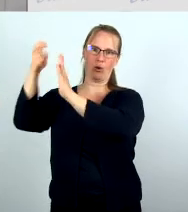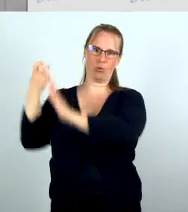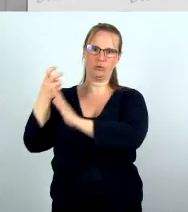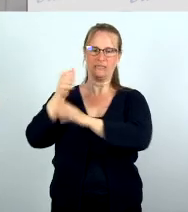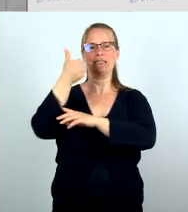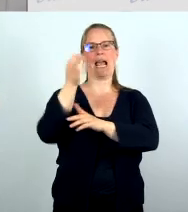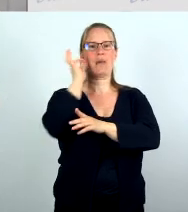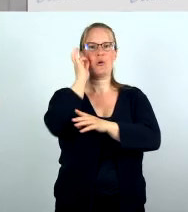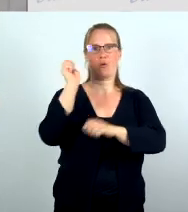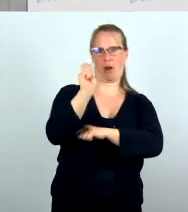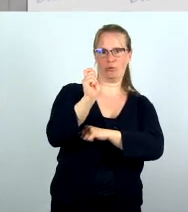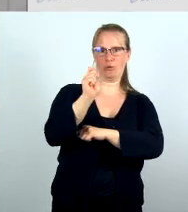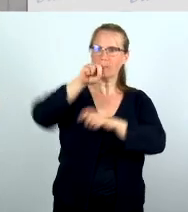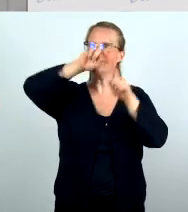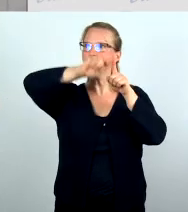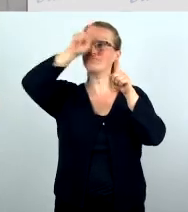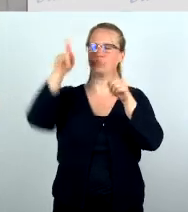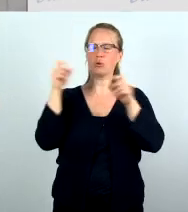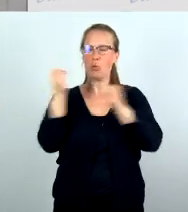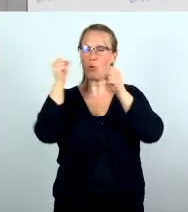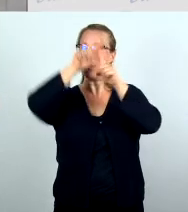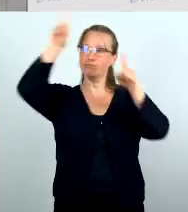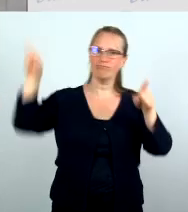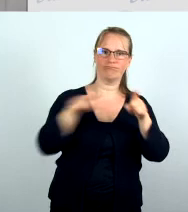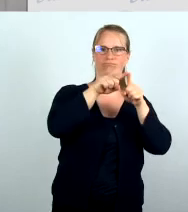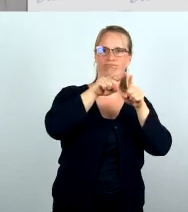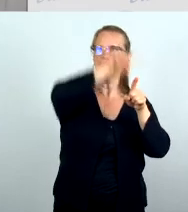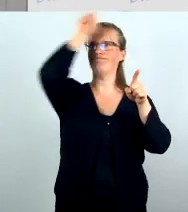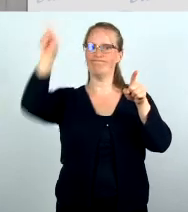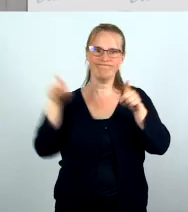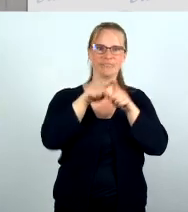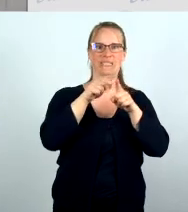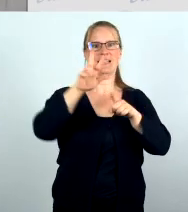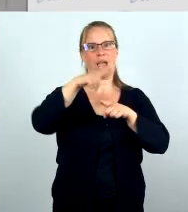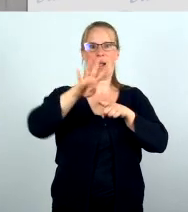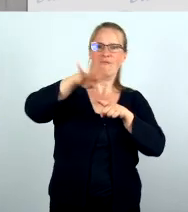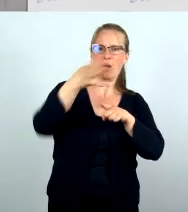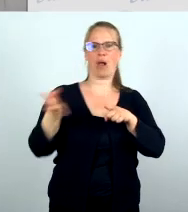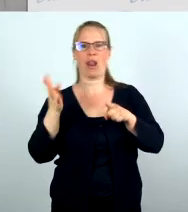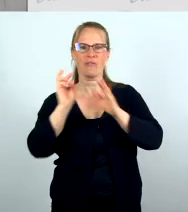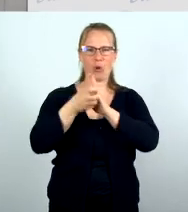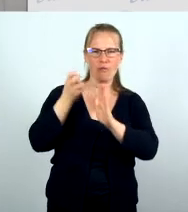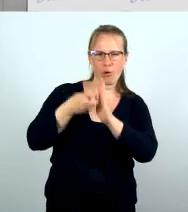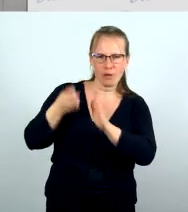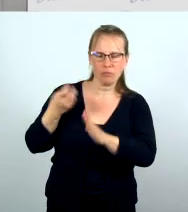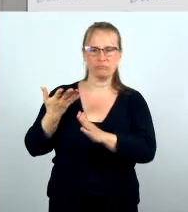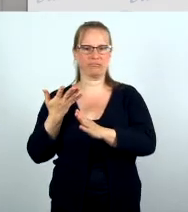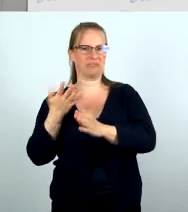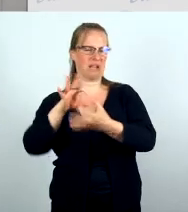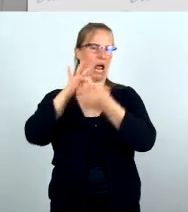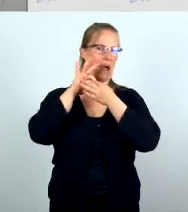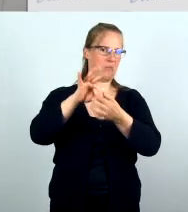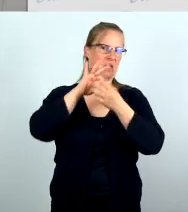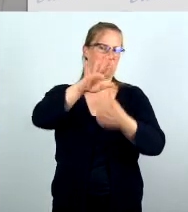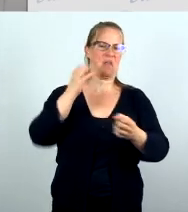und dann geht das Ganze von vorne los. Drei bis vier Wiederholungen könnt ihr natürlich schauen, wie ist euer Fitnesslevel. Fünf